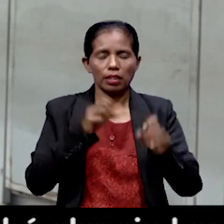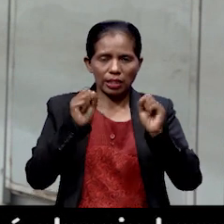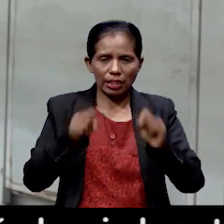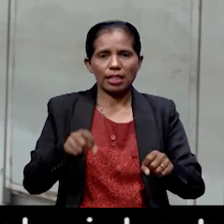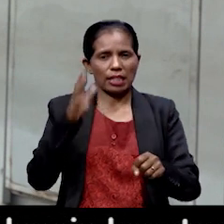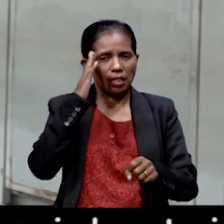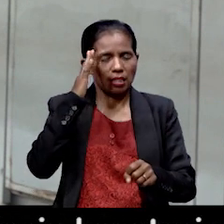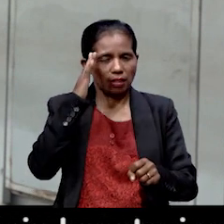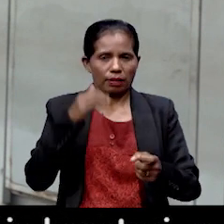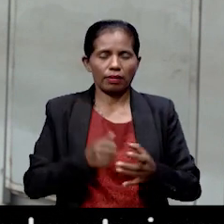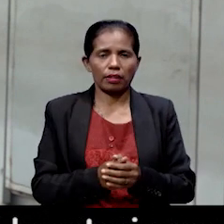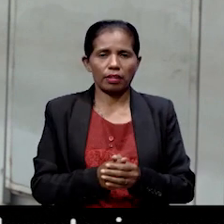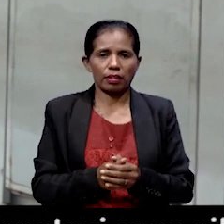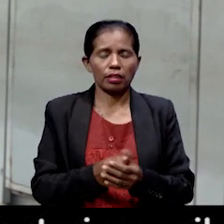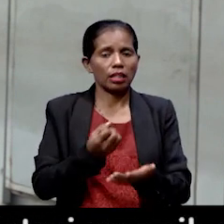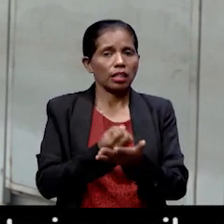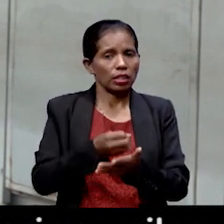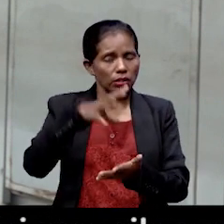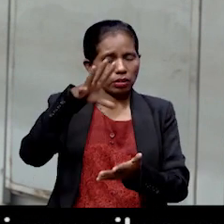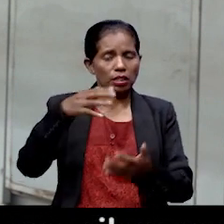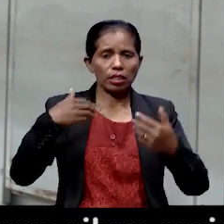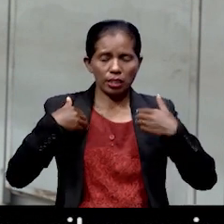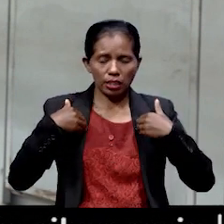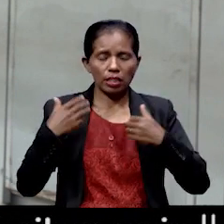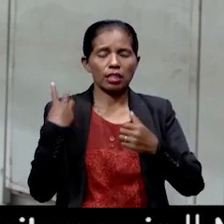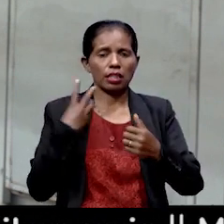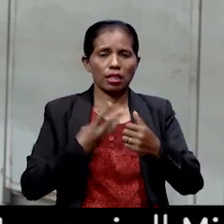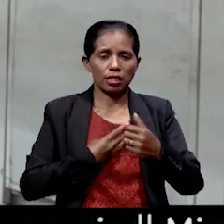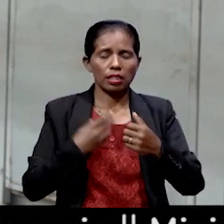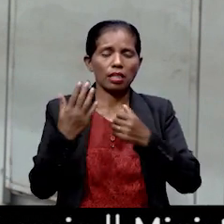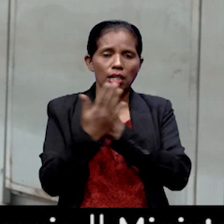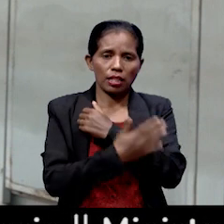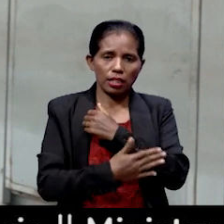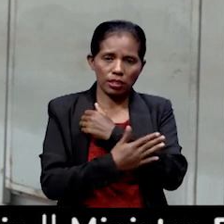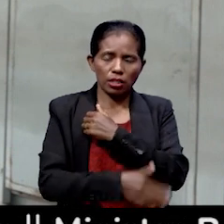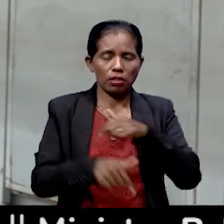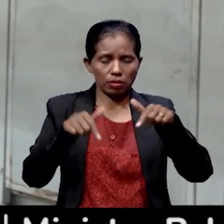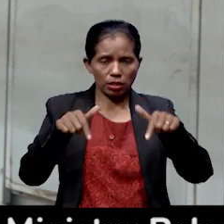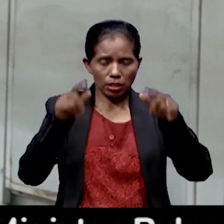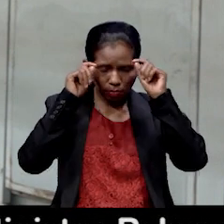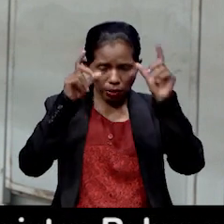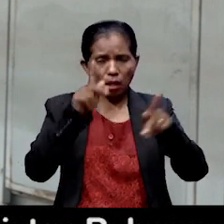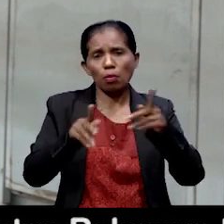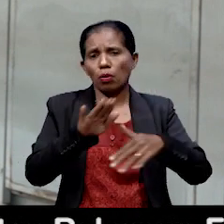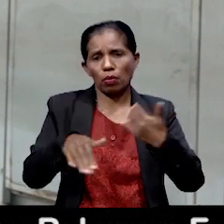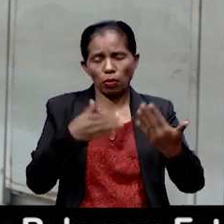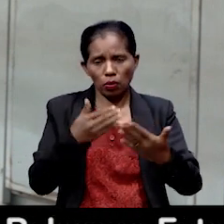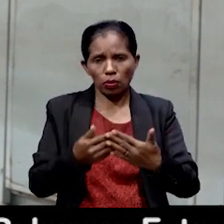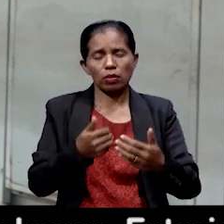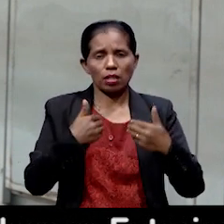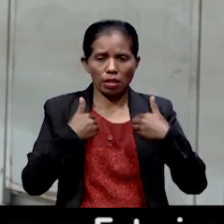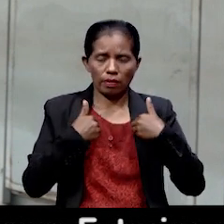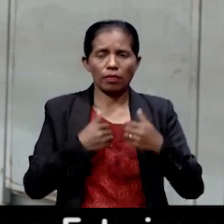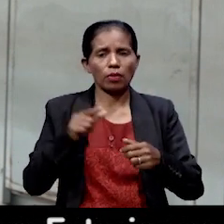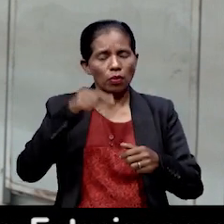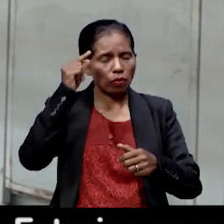kata riku soi ne be maka iha railaran iha tasilaran iha timor ne pou toma nian e governo